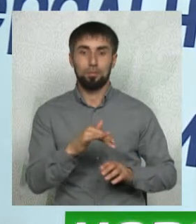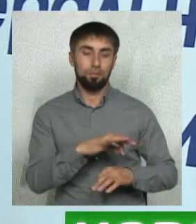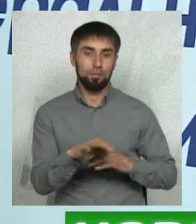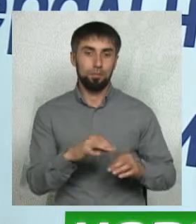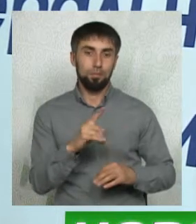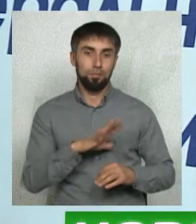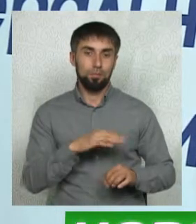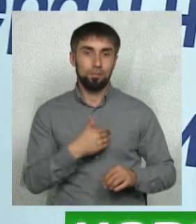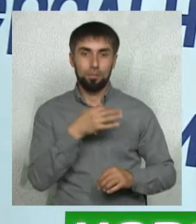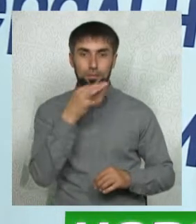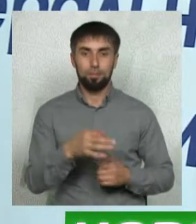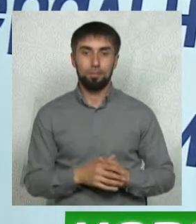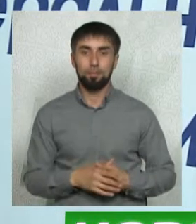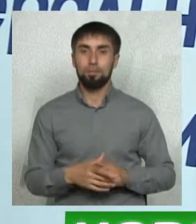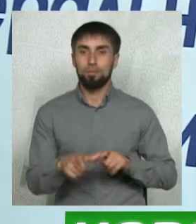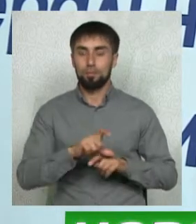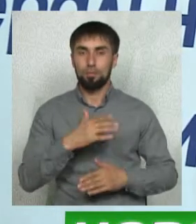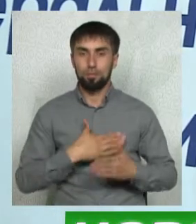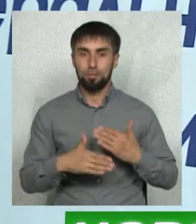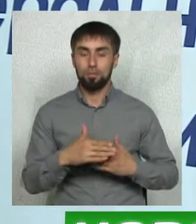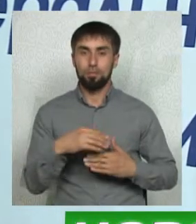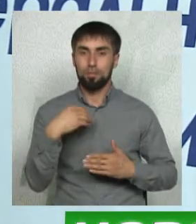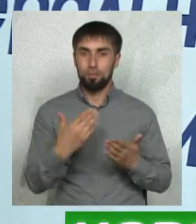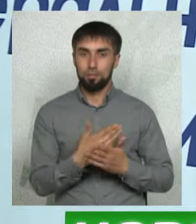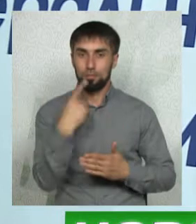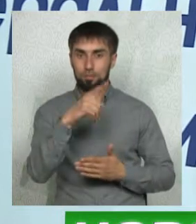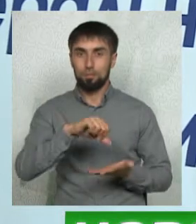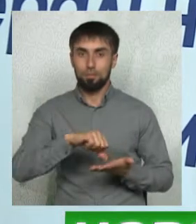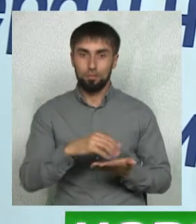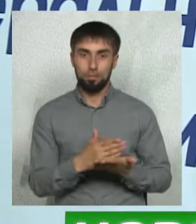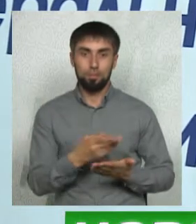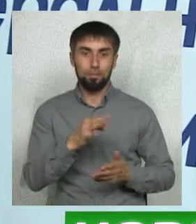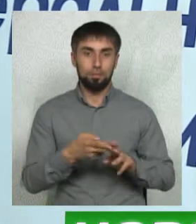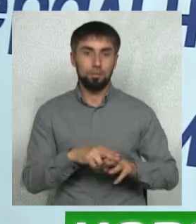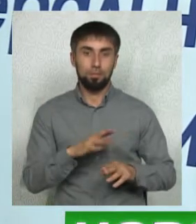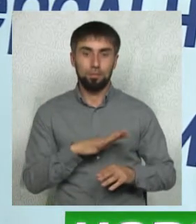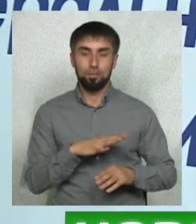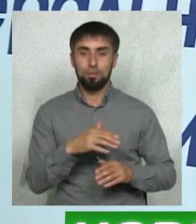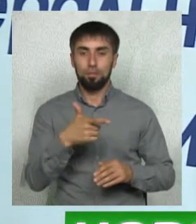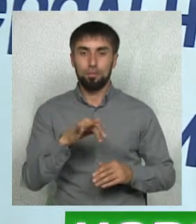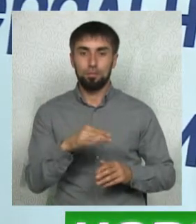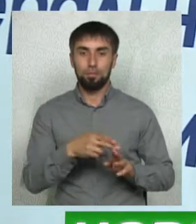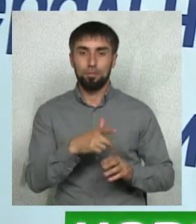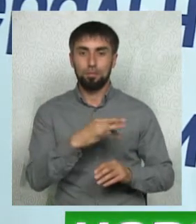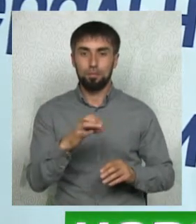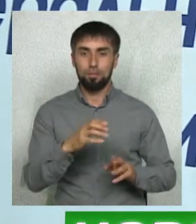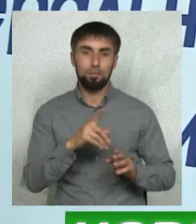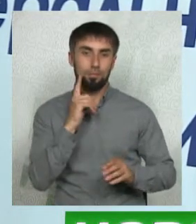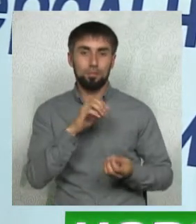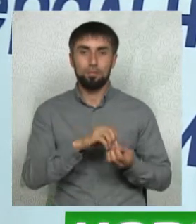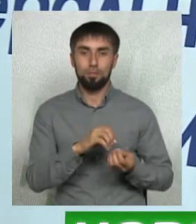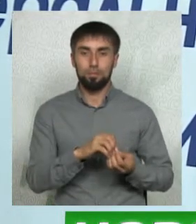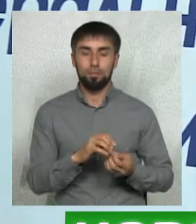себя отметить, что очень радует появление новых лиц в грантовом конкурсе, потому что до этого проходил грантовый конкурс Росмолодежи традиционно